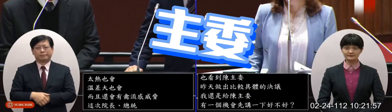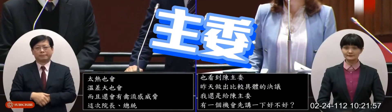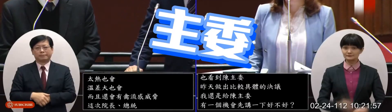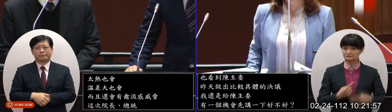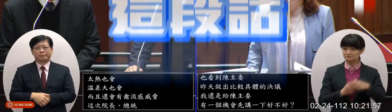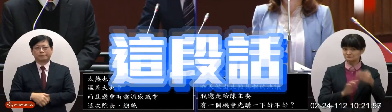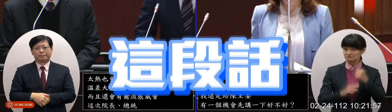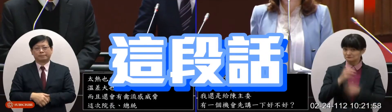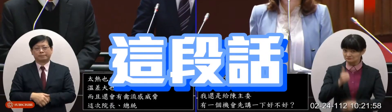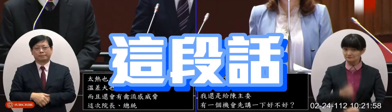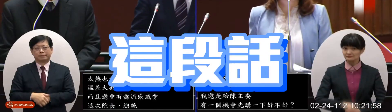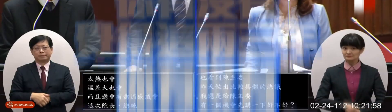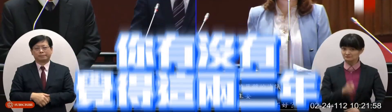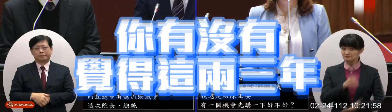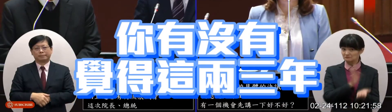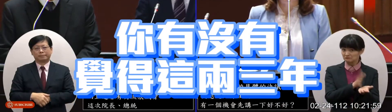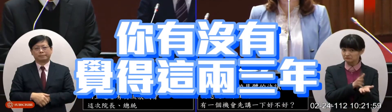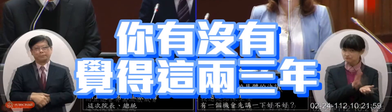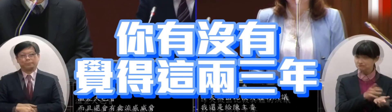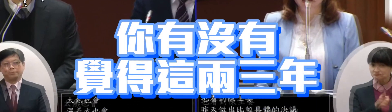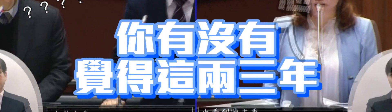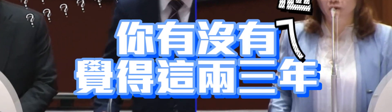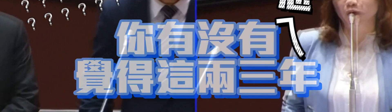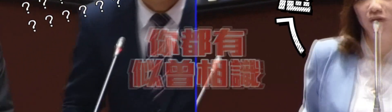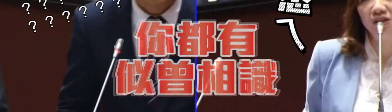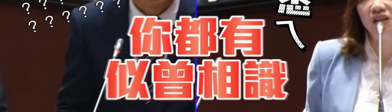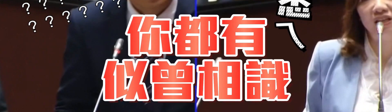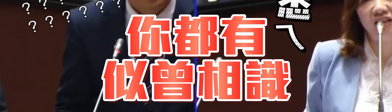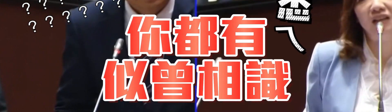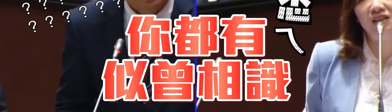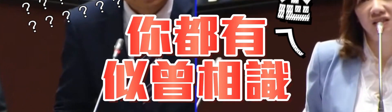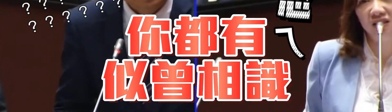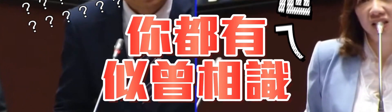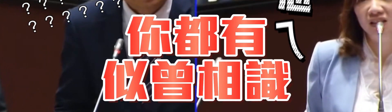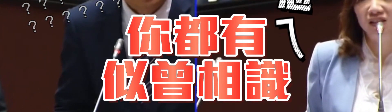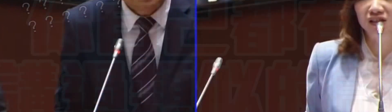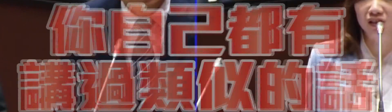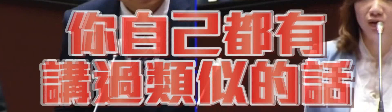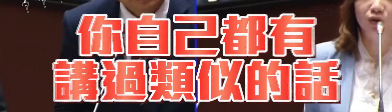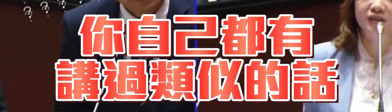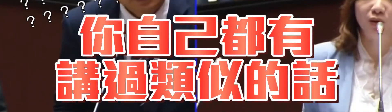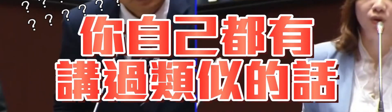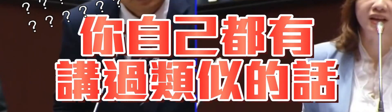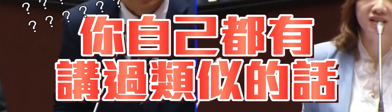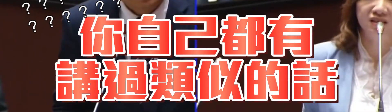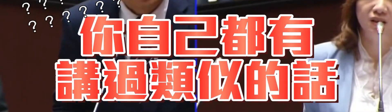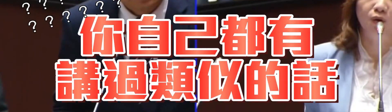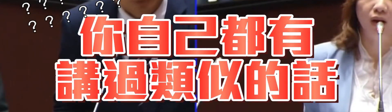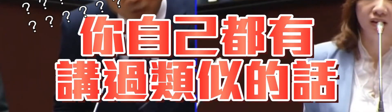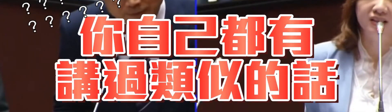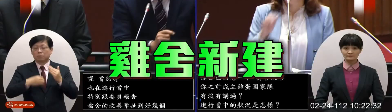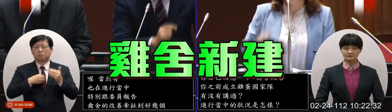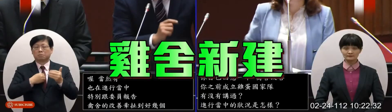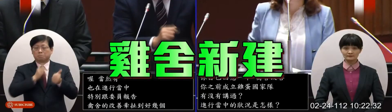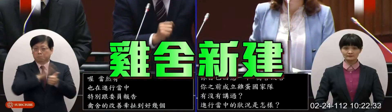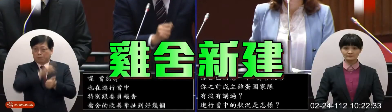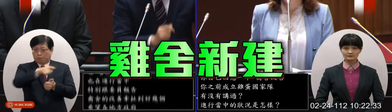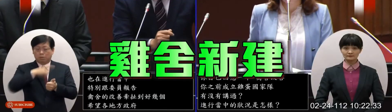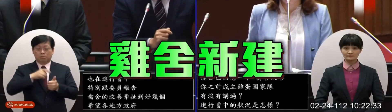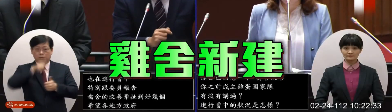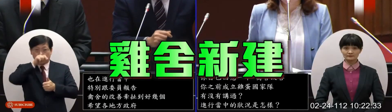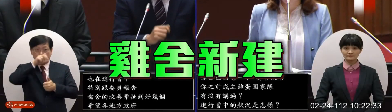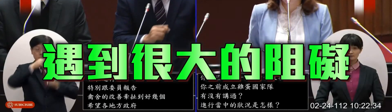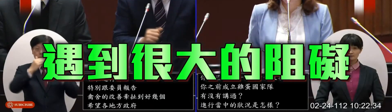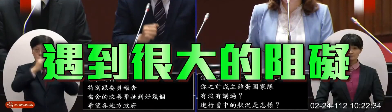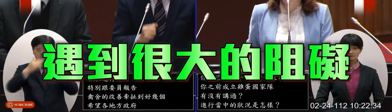人。 对，这段话，你有没有觉得这两三年你都有似曾相识，你自己都有讲过类似的话？ 鸡舍